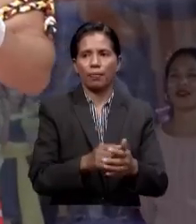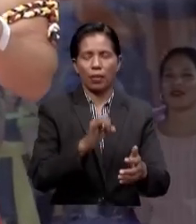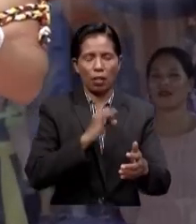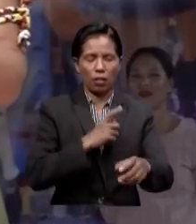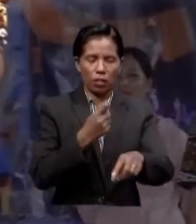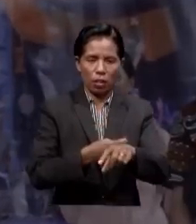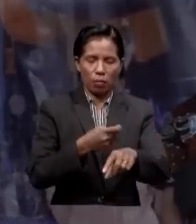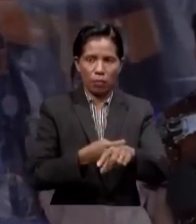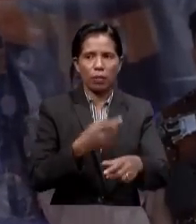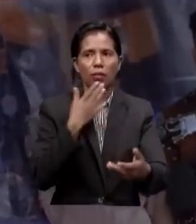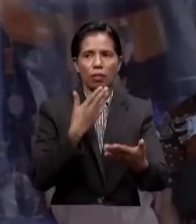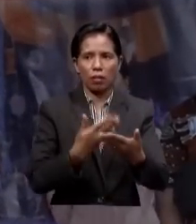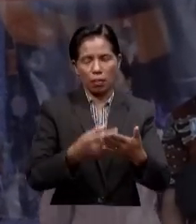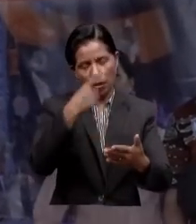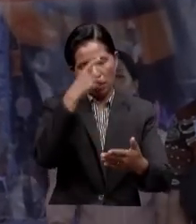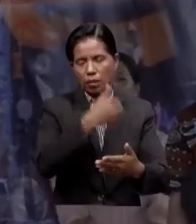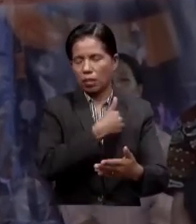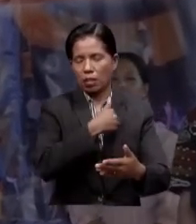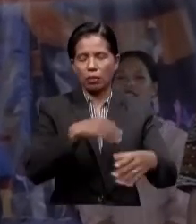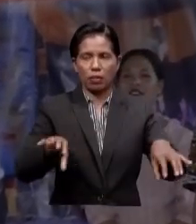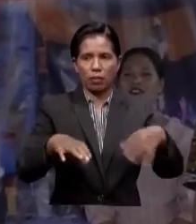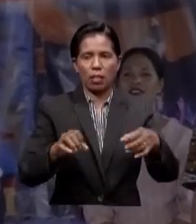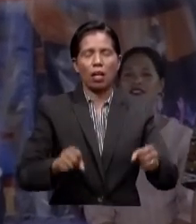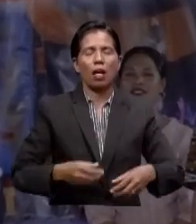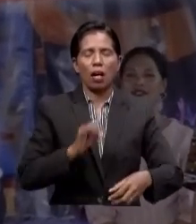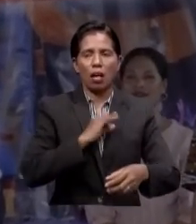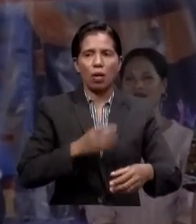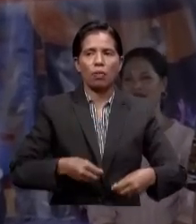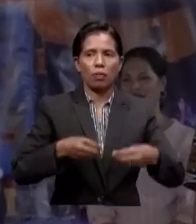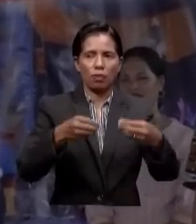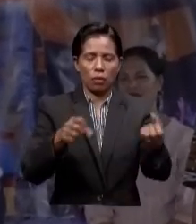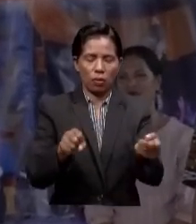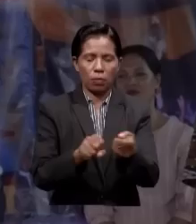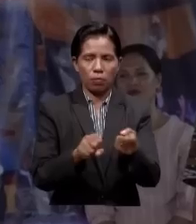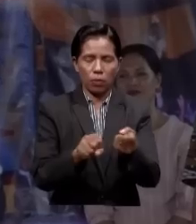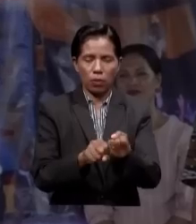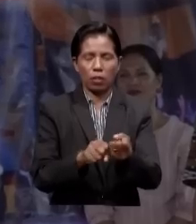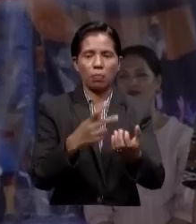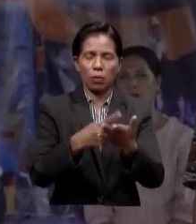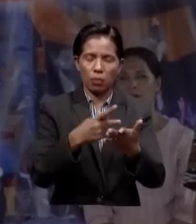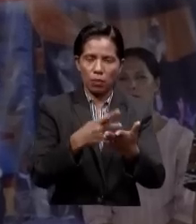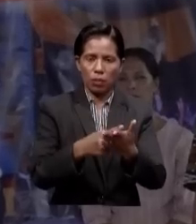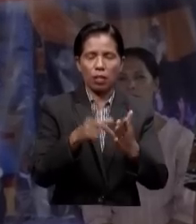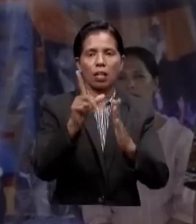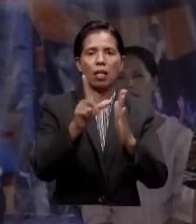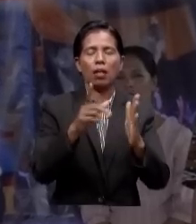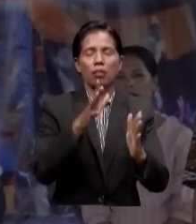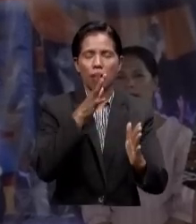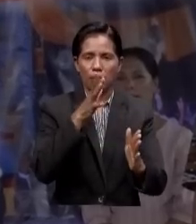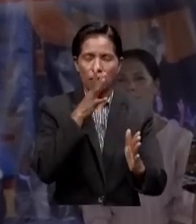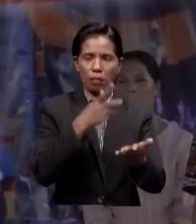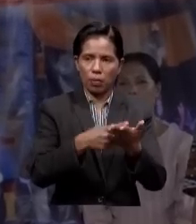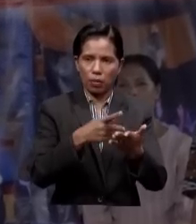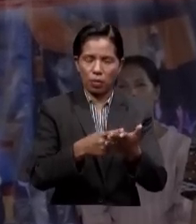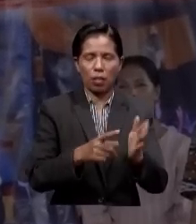ato fo, tamba sida o serviço. Ba beha fo apoi tola, kwa projeto de ina. Tamba liina haturu itenia bun no